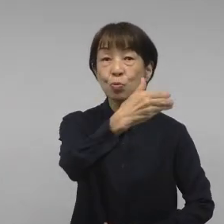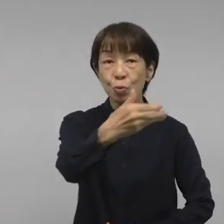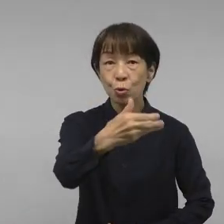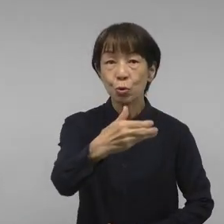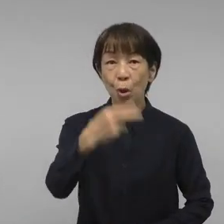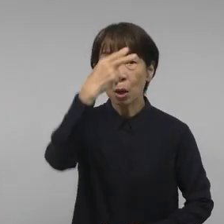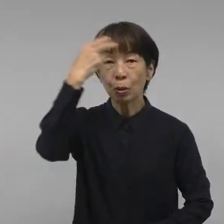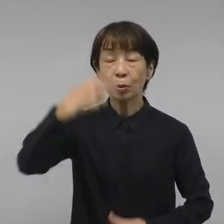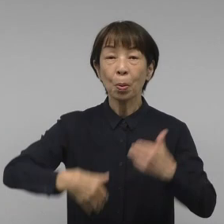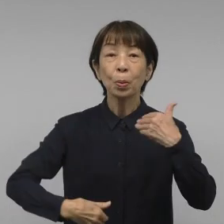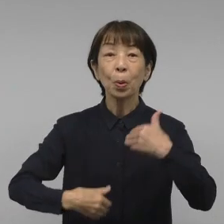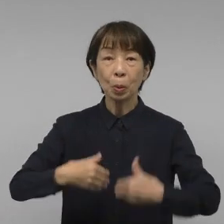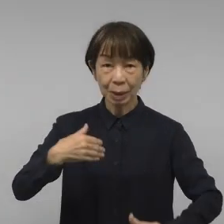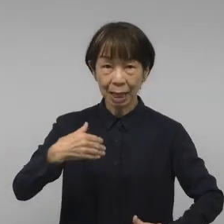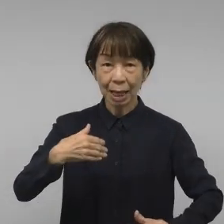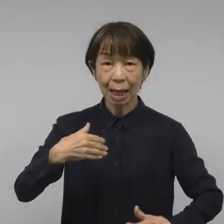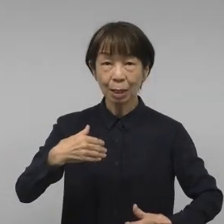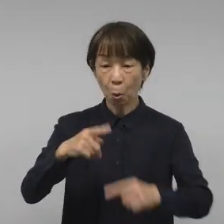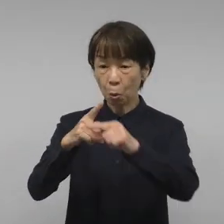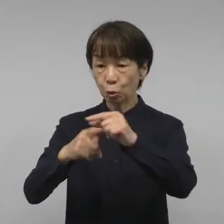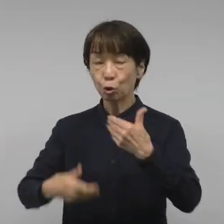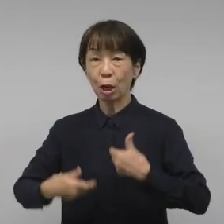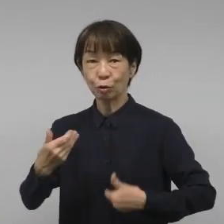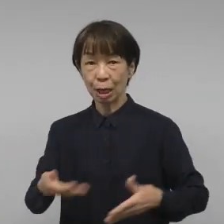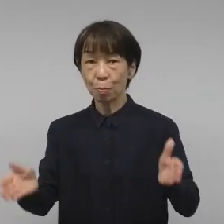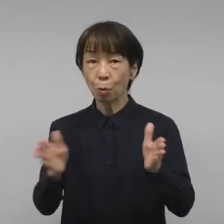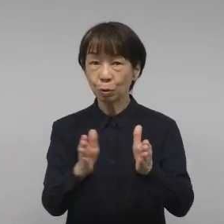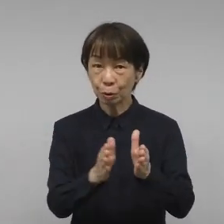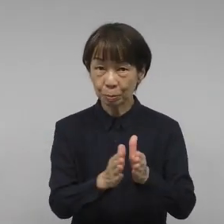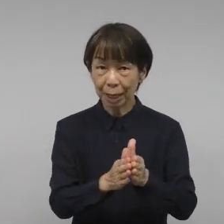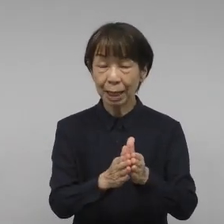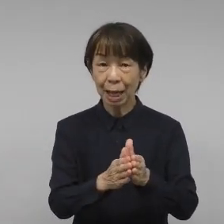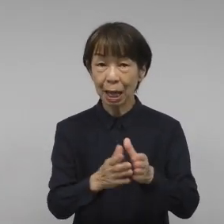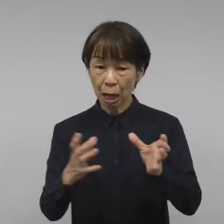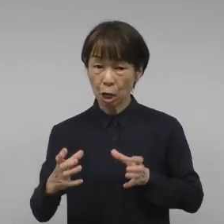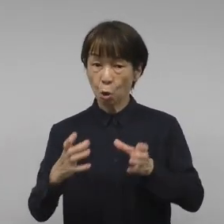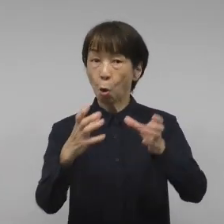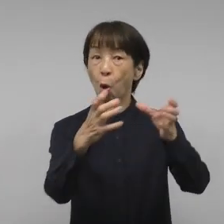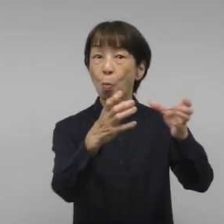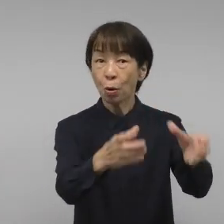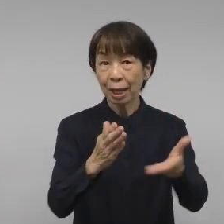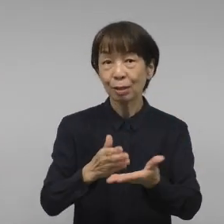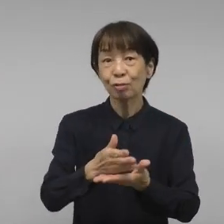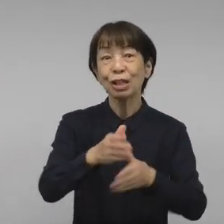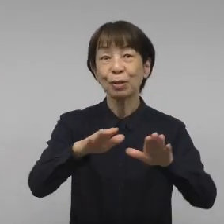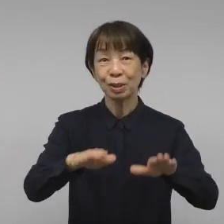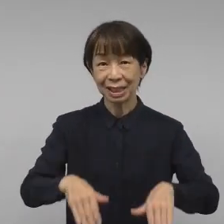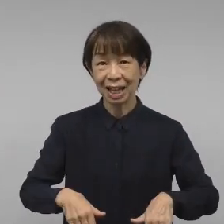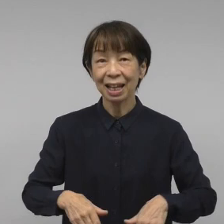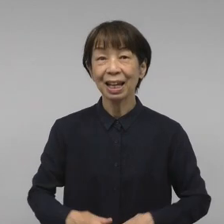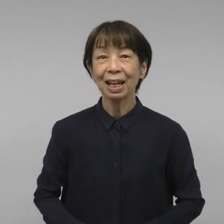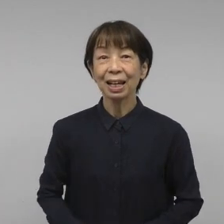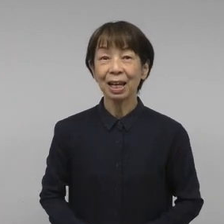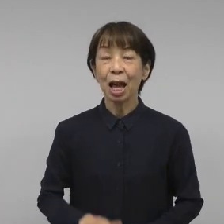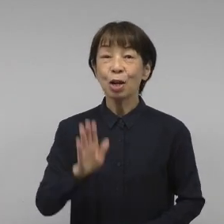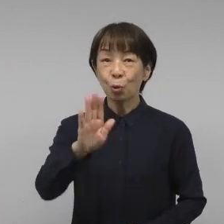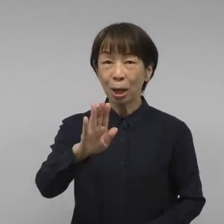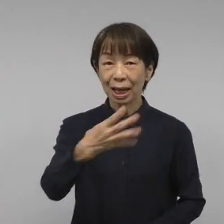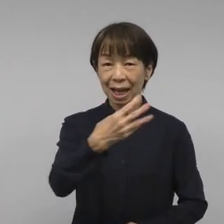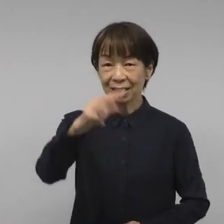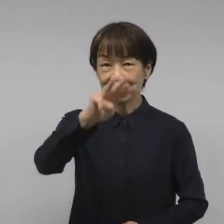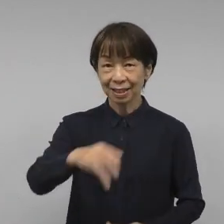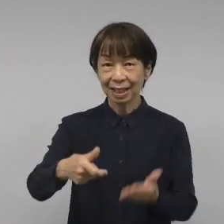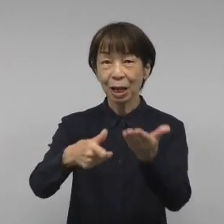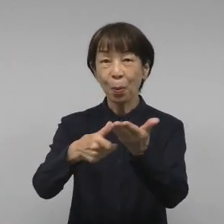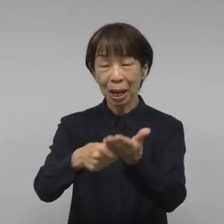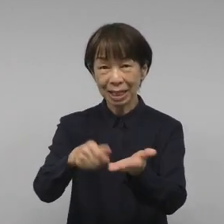校生と、一部中学生も入ってますけれども、訪問団が旅立ったということで、これから掛川